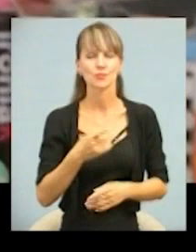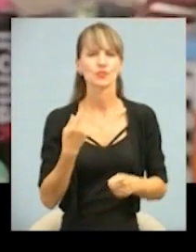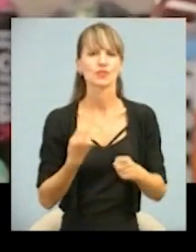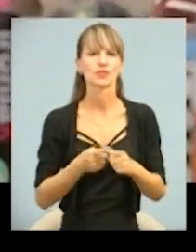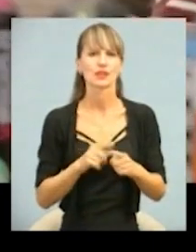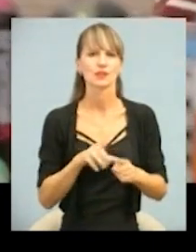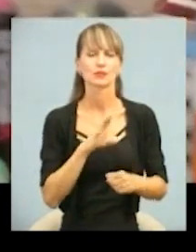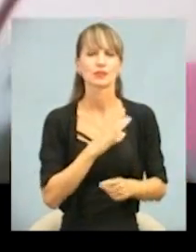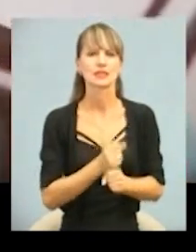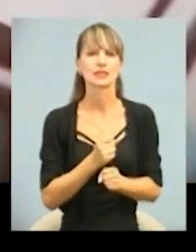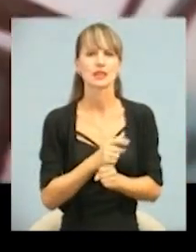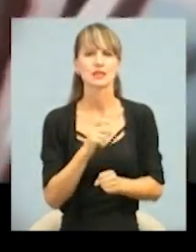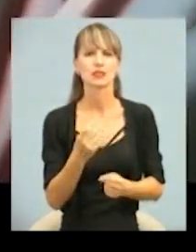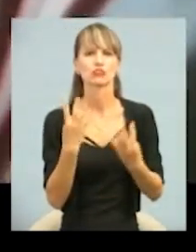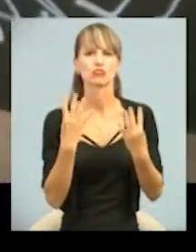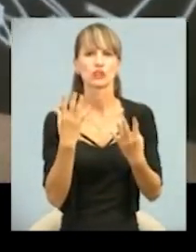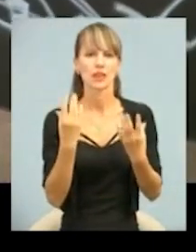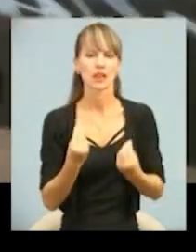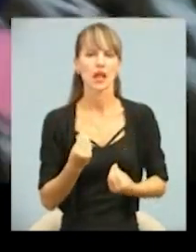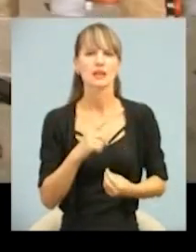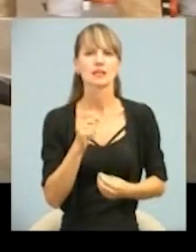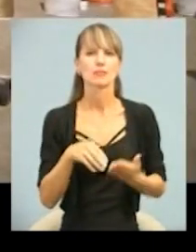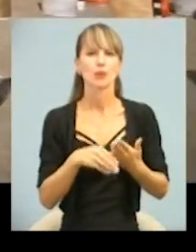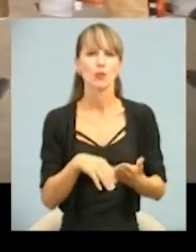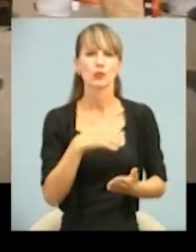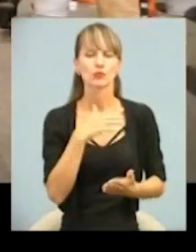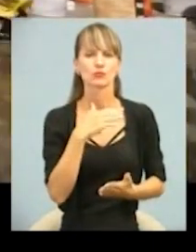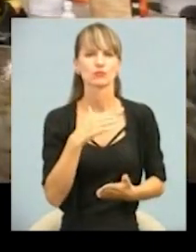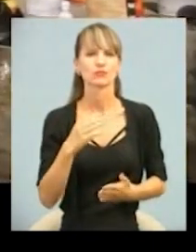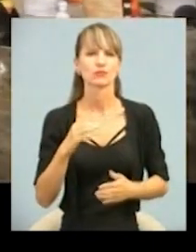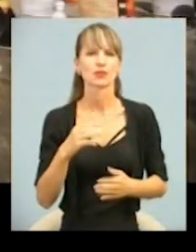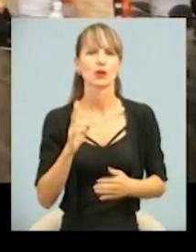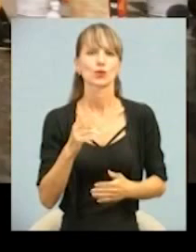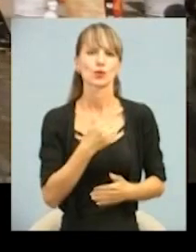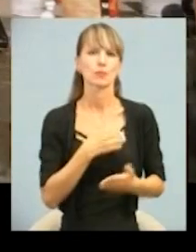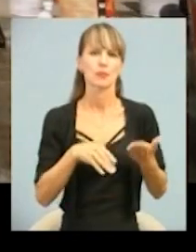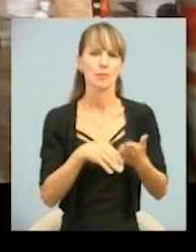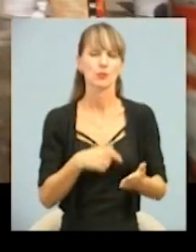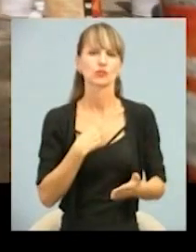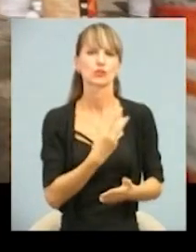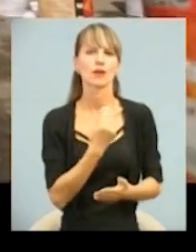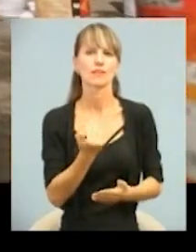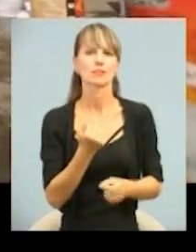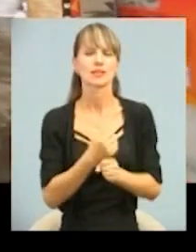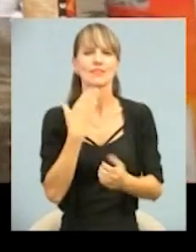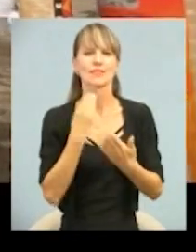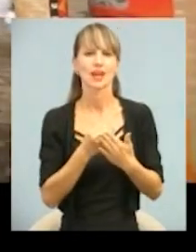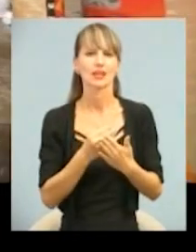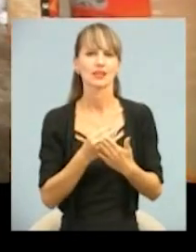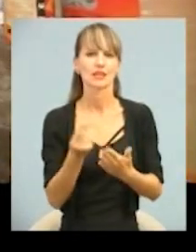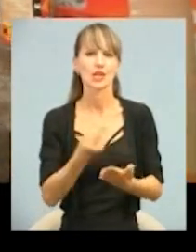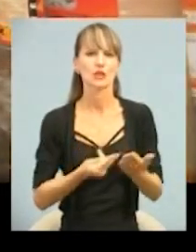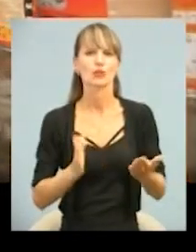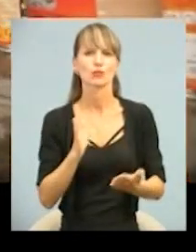Цей шедевр був створений за 4 дня за допомогою багатьох добровольців. А я бажаю вам створювати власні шедеври, які